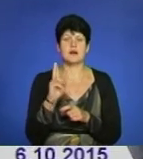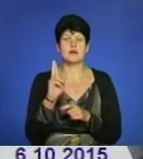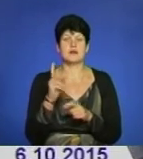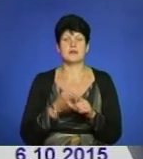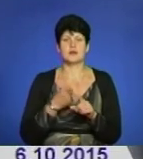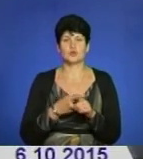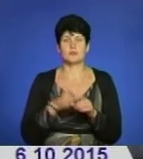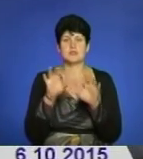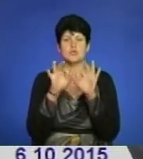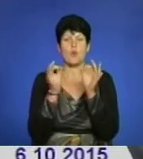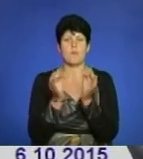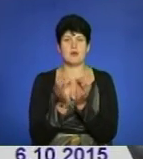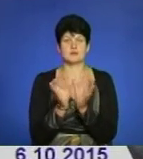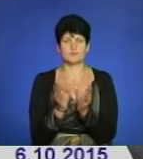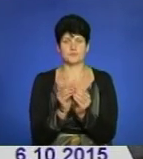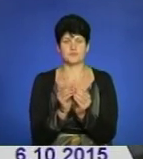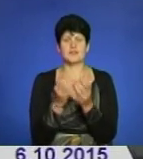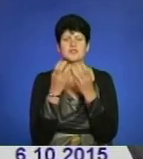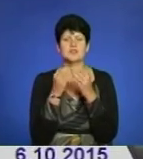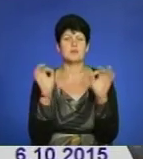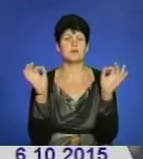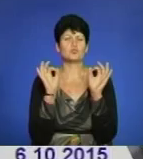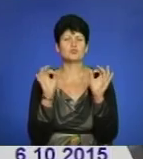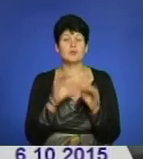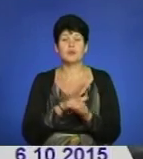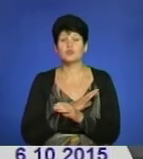з ковбаскою, ще якби музичка була.